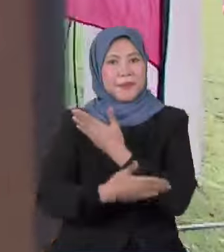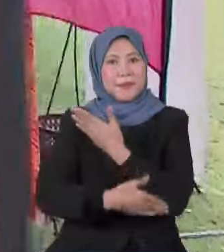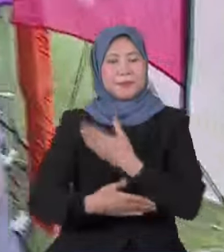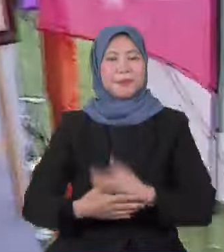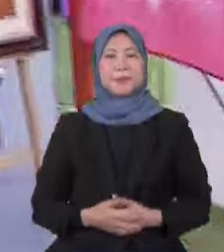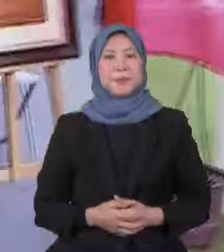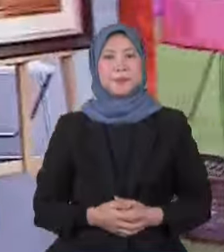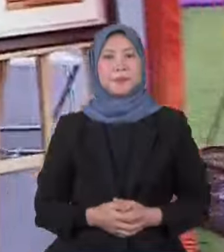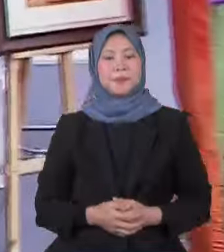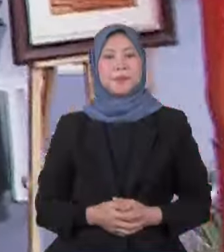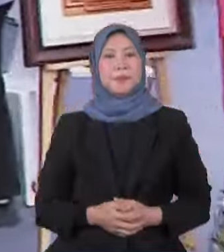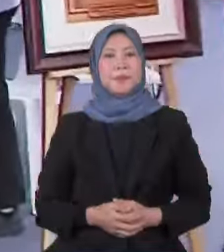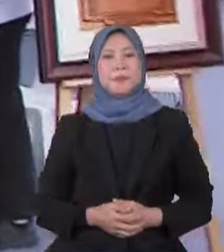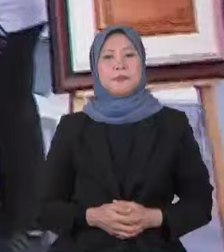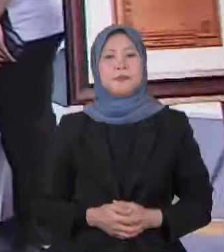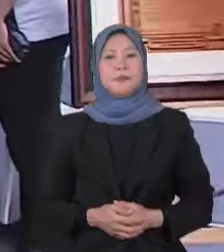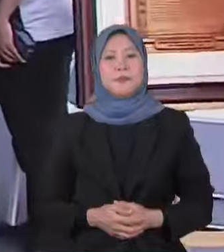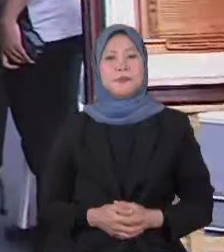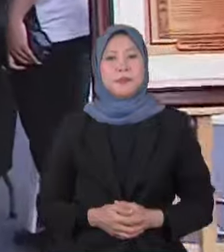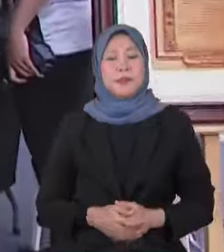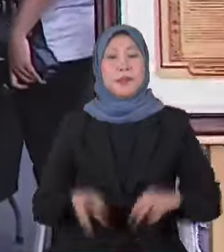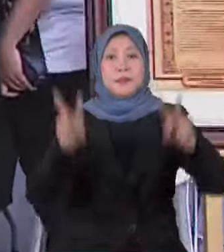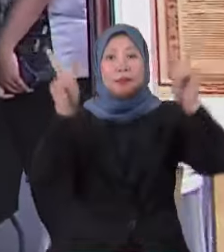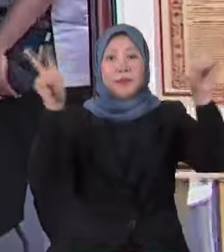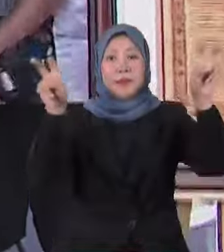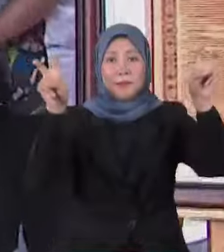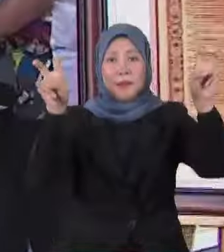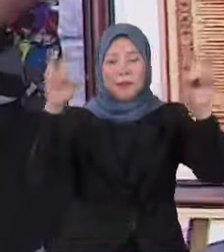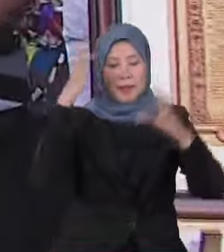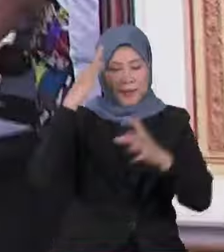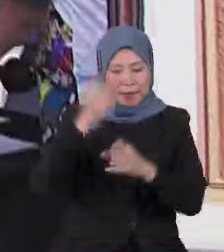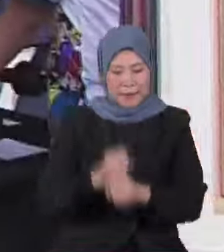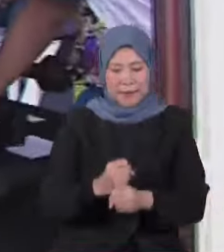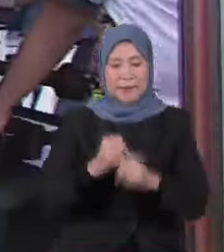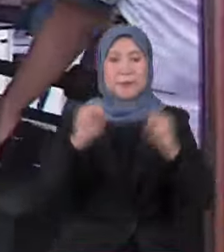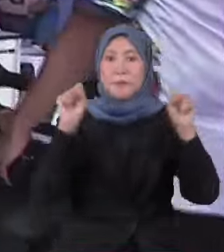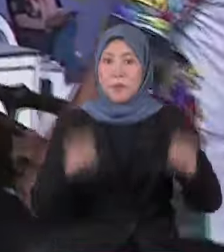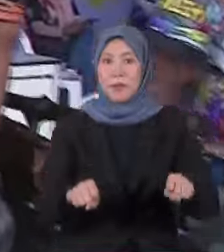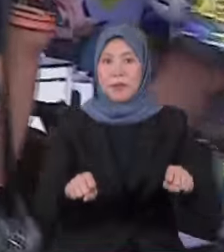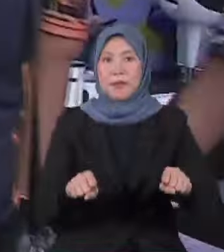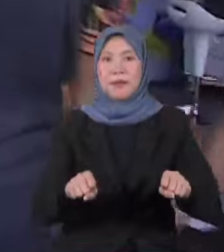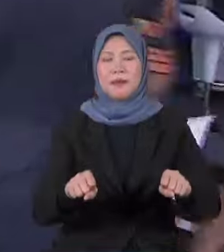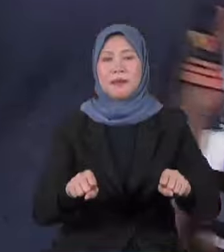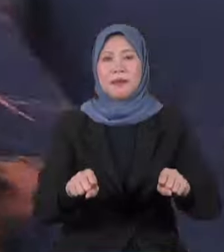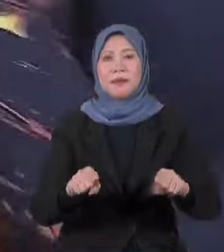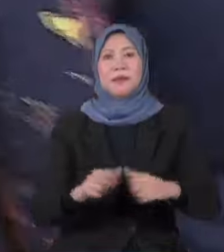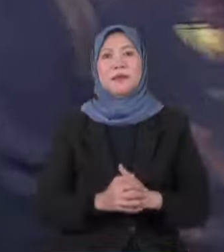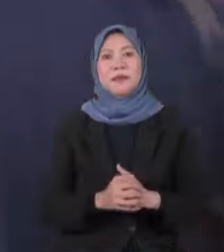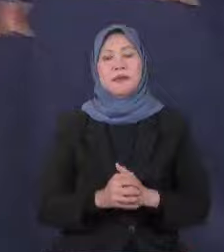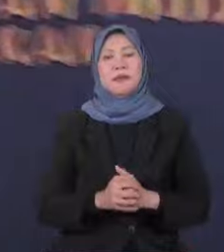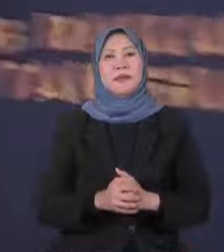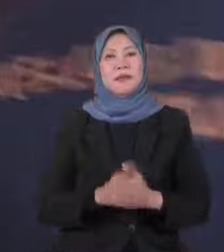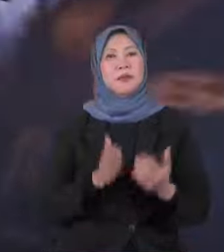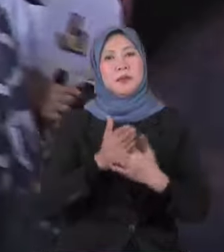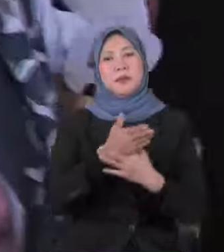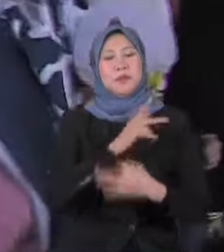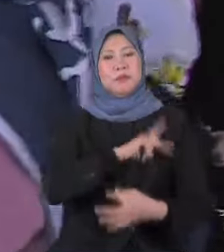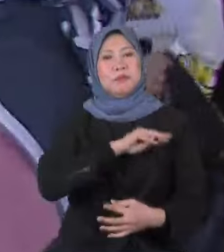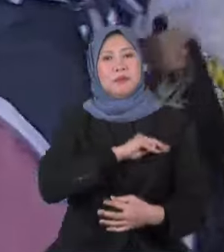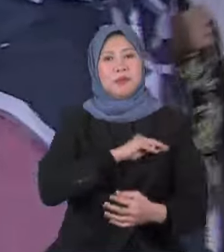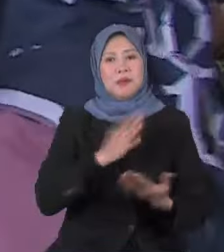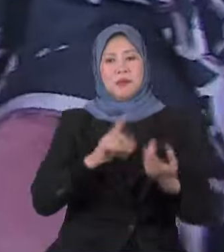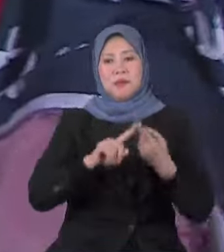ikut Suin Malu kan tema kita pada tahun ini Yakin Boleh. Yeah. Yang berteraskan pengisian aktiviti 10 gaya